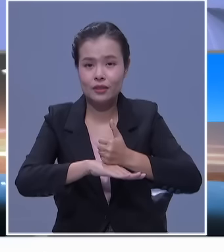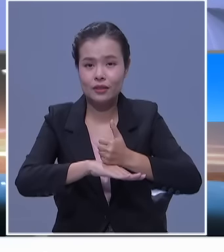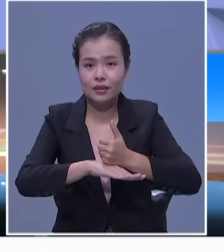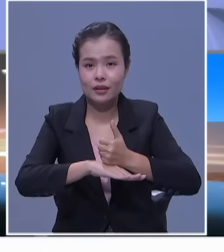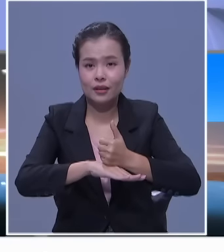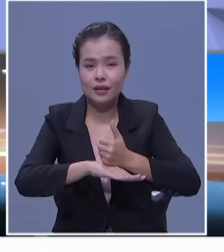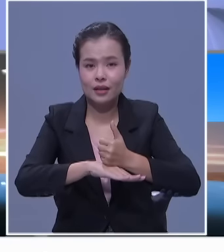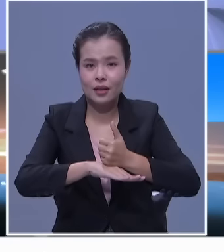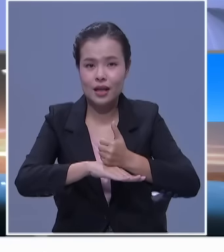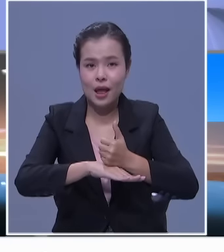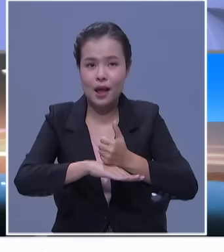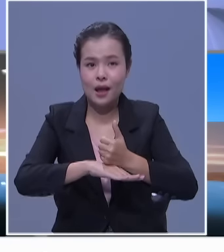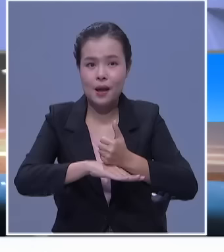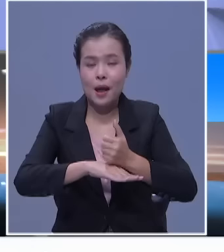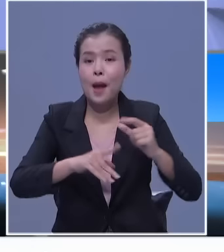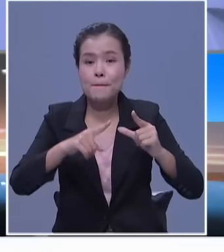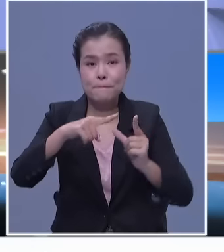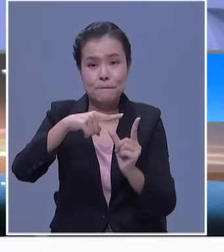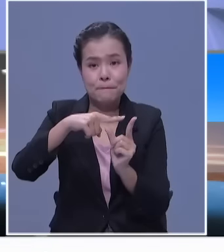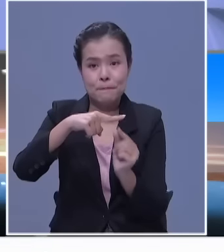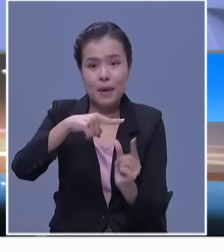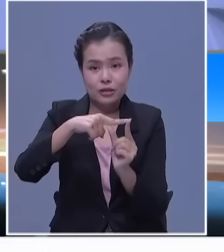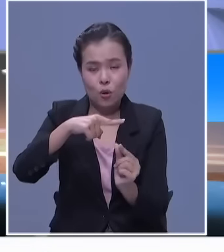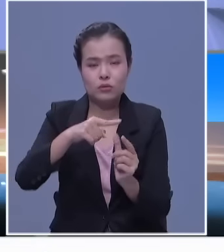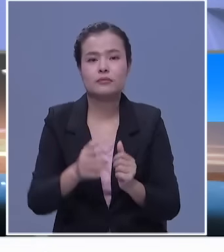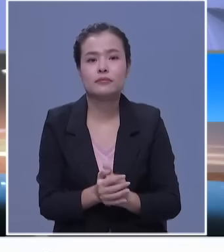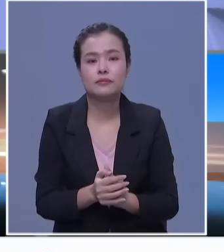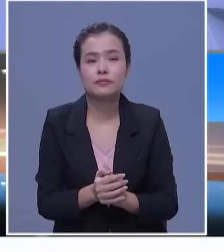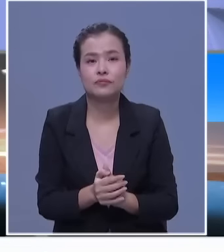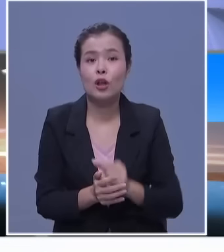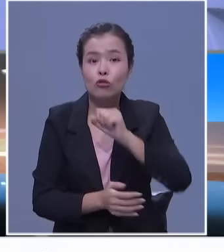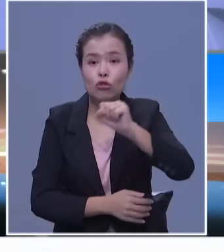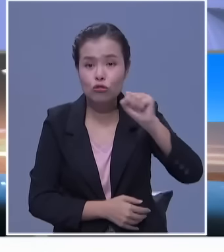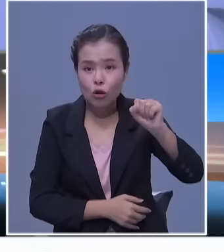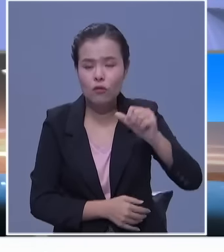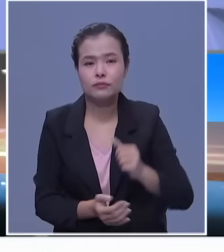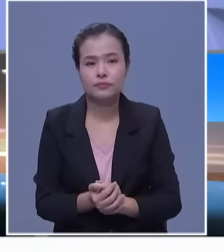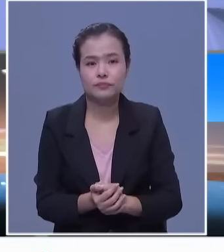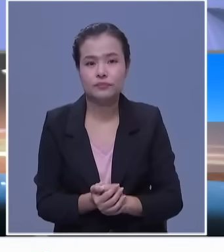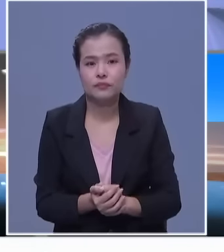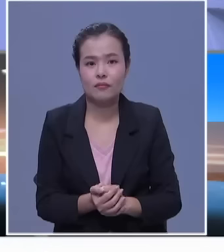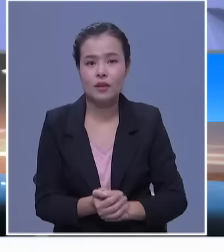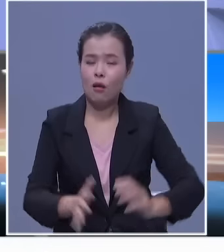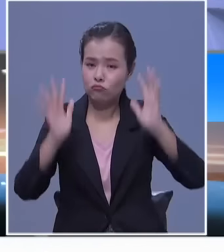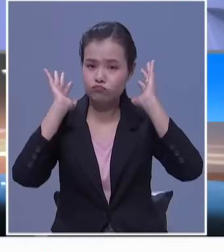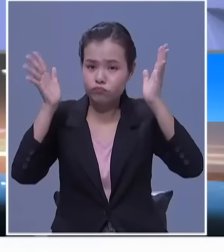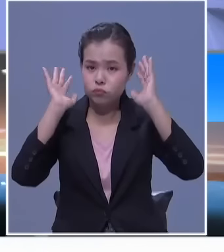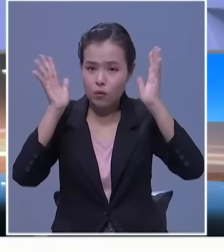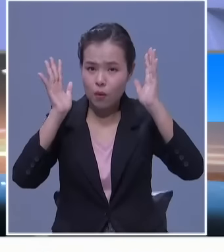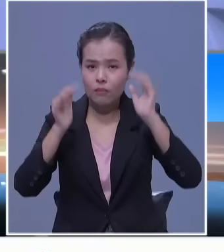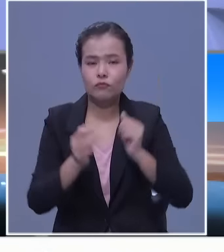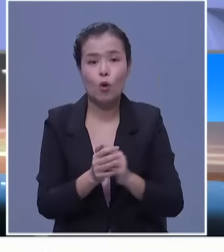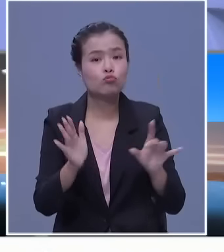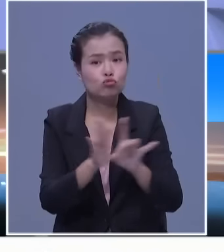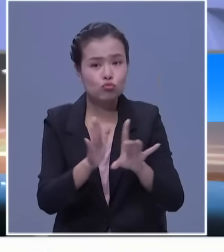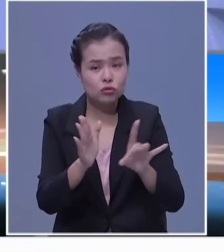หัวหน้าพรรคประชาชนนะคะก็นำทัพเลยค่ะแกนนำแล้วก็มีสสของพรรคอนะคะลงพื้นที่ลุยหาเสียงในช่วงโค้ง